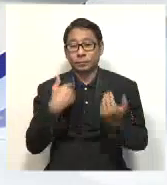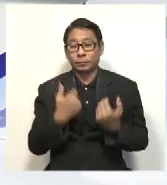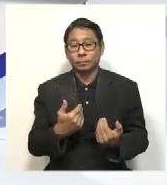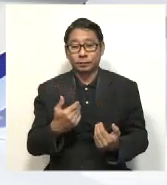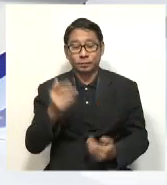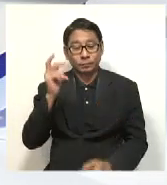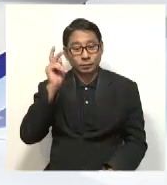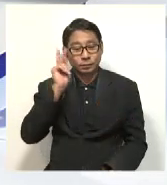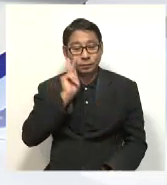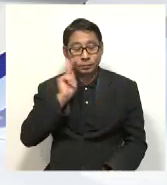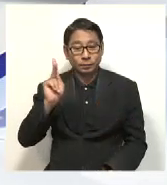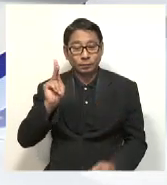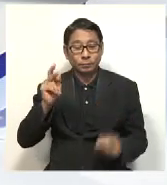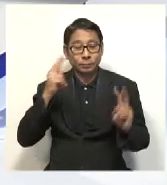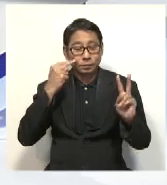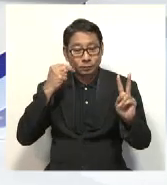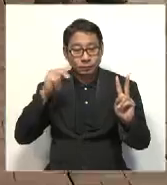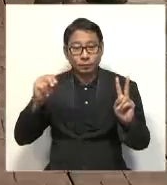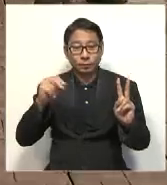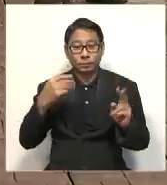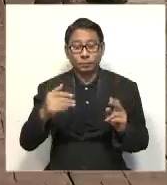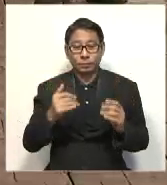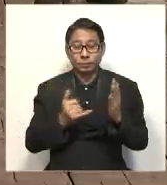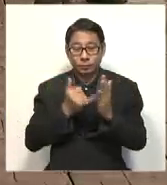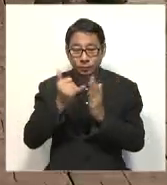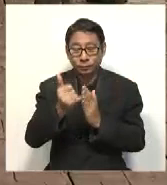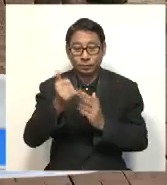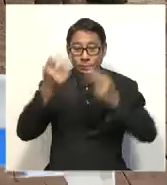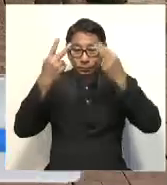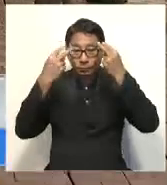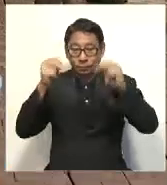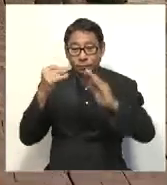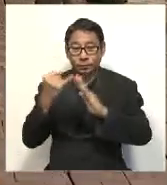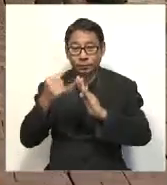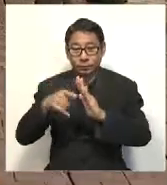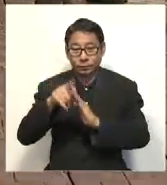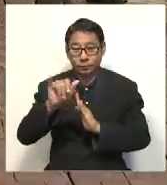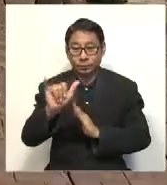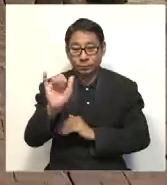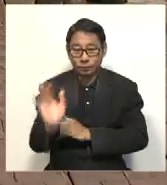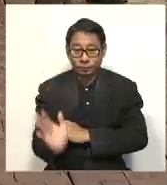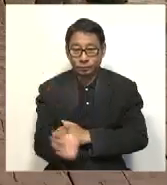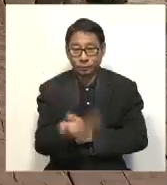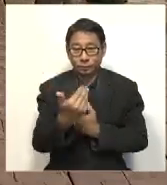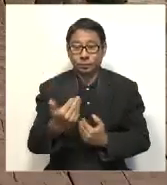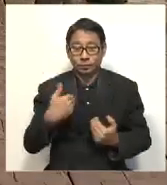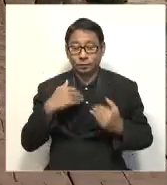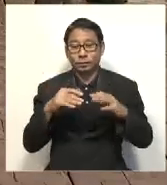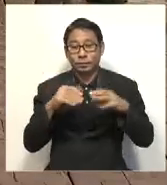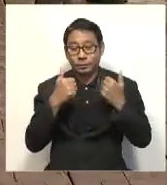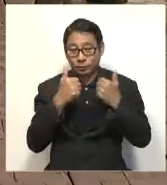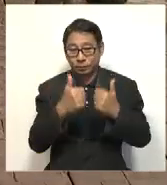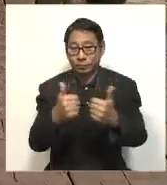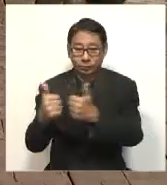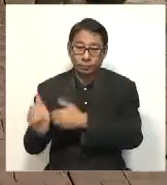ค่ะคุณกลองแก้วคุณนิสาการค่ะต้องบอกว่าเรื่องของสภาพอากาศการลงพื้นที่ของนายกรัฐมนตรีที่จังหวัดพะเยาในช่วงเช้าวันนี้ค่อนข้างเป็นใจเป็นอย่างมากนะคะเ